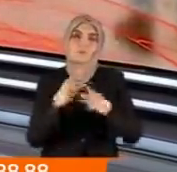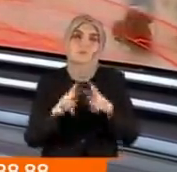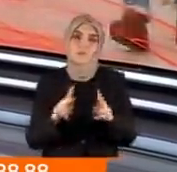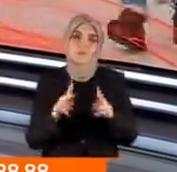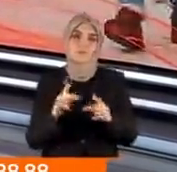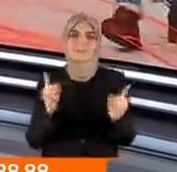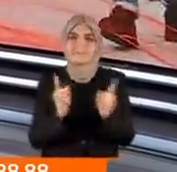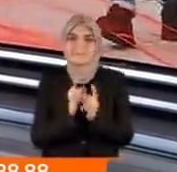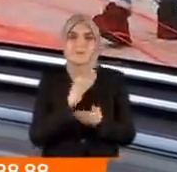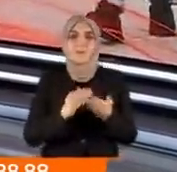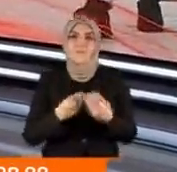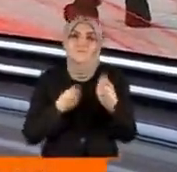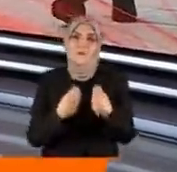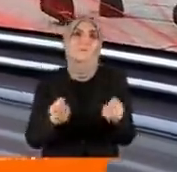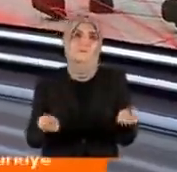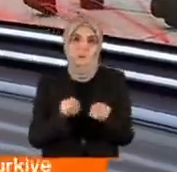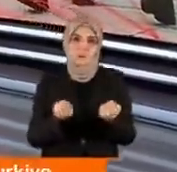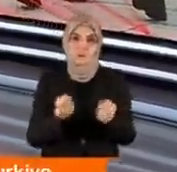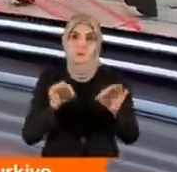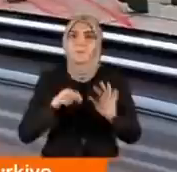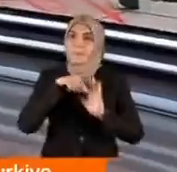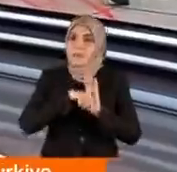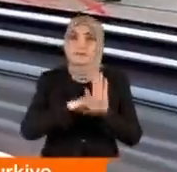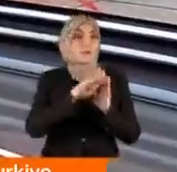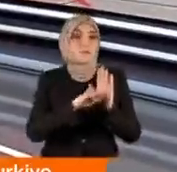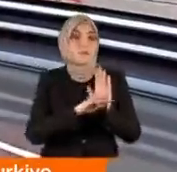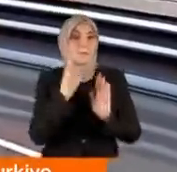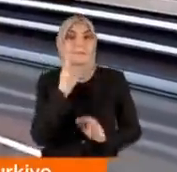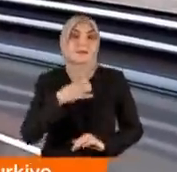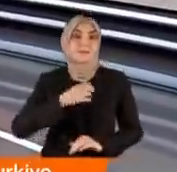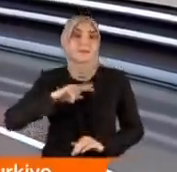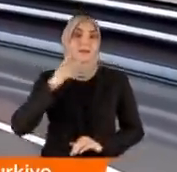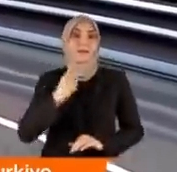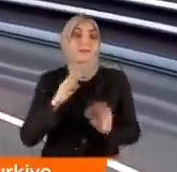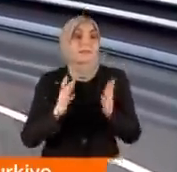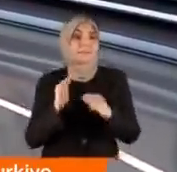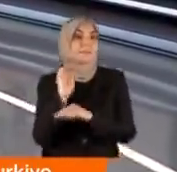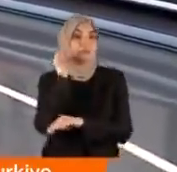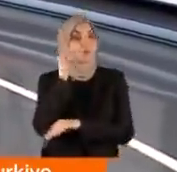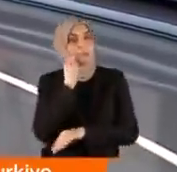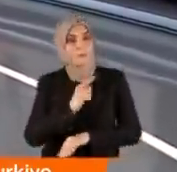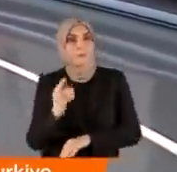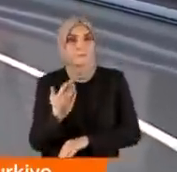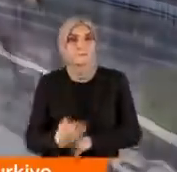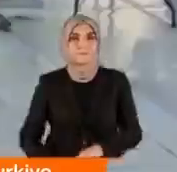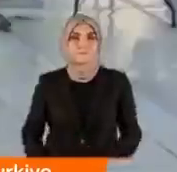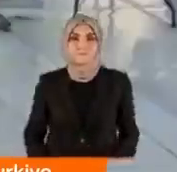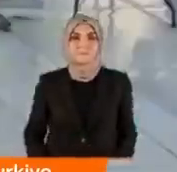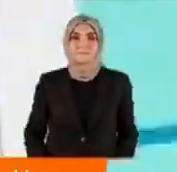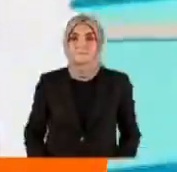Özetlemeye çalıştık. Şimdi madde madde 1 Haziran'a kadar nasıl yaşayacağımızın ayrıntıları geliyor.